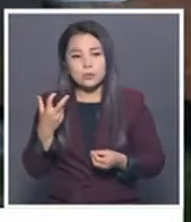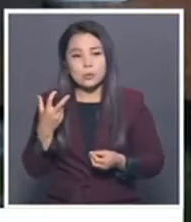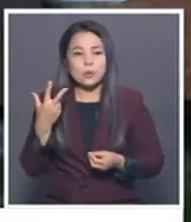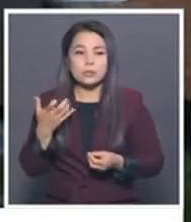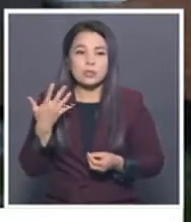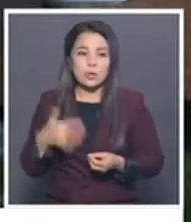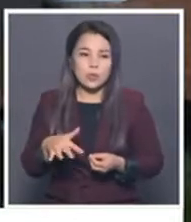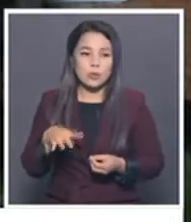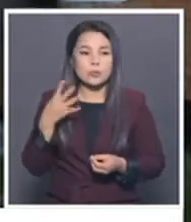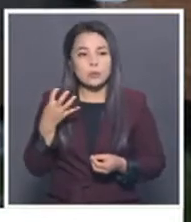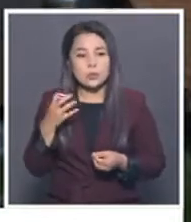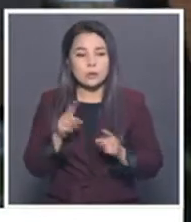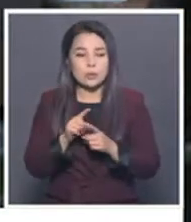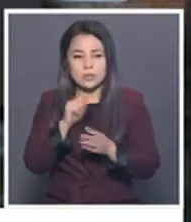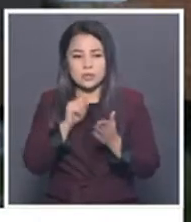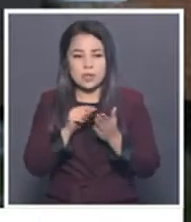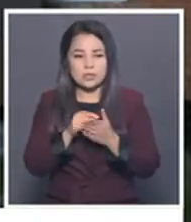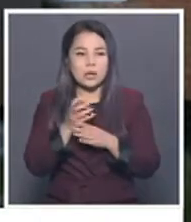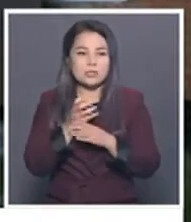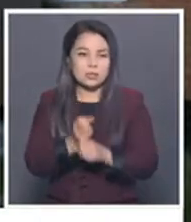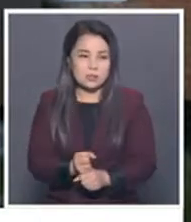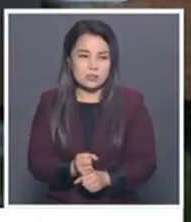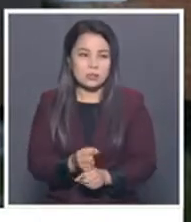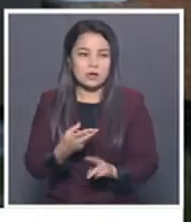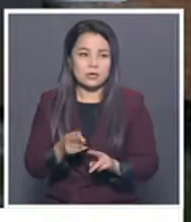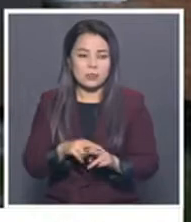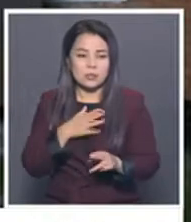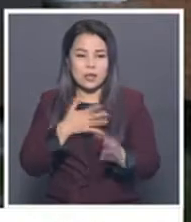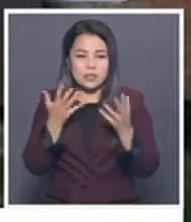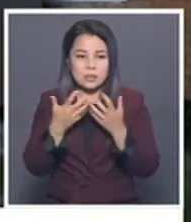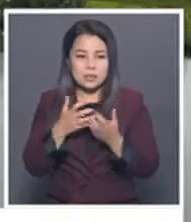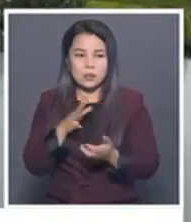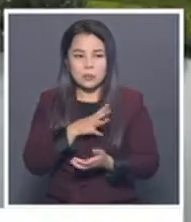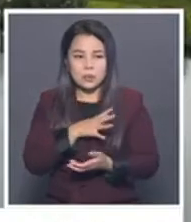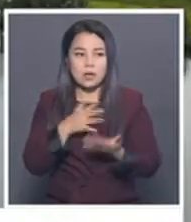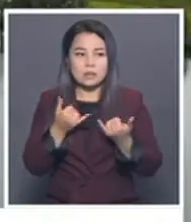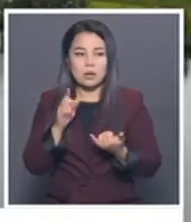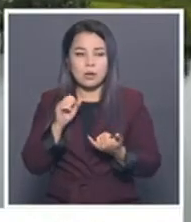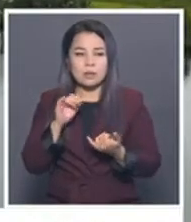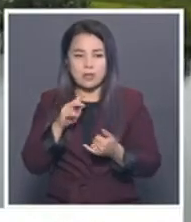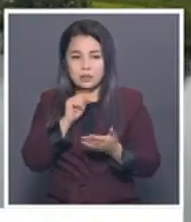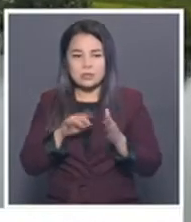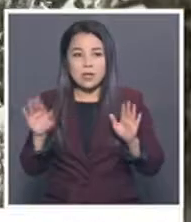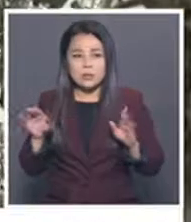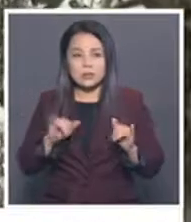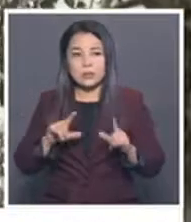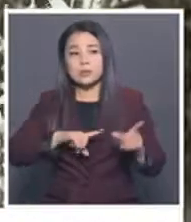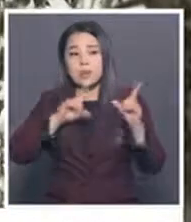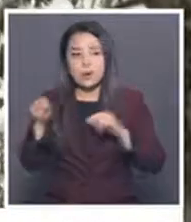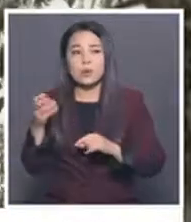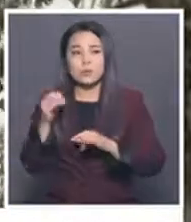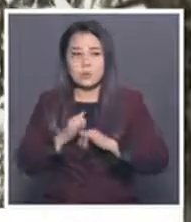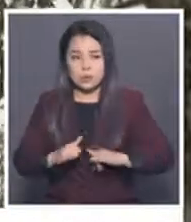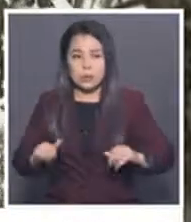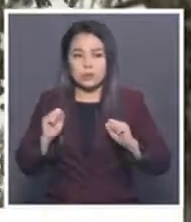300-350-400 деген бақлан саны біз есептеп шықтық енді. Бакаландар жер ауып кеткенімен тағы да көбеюі